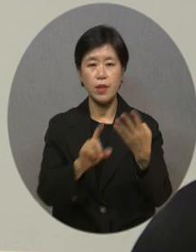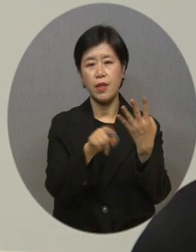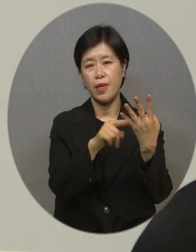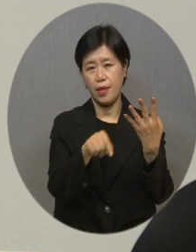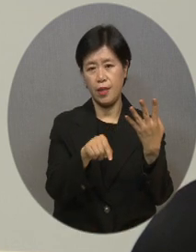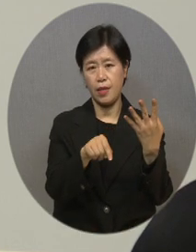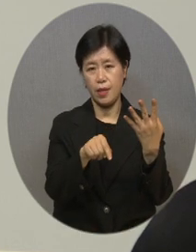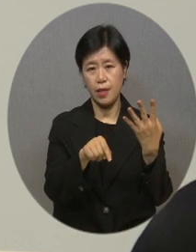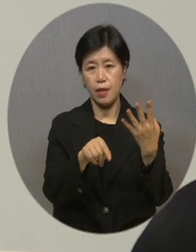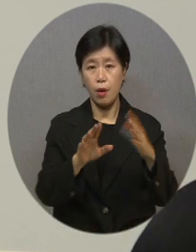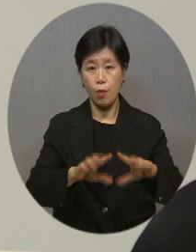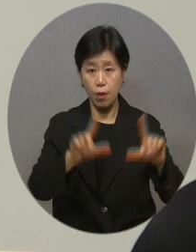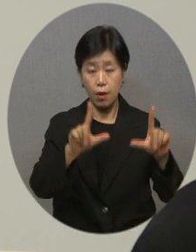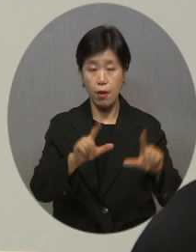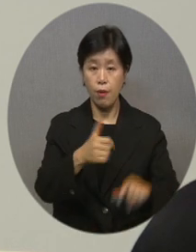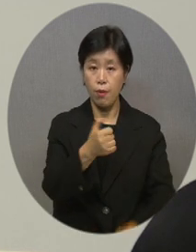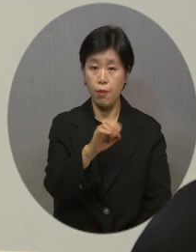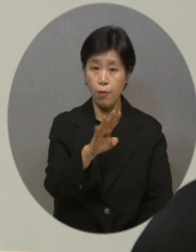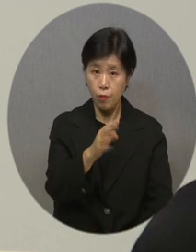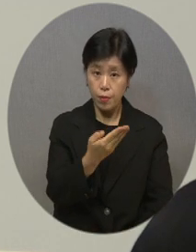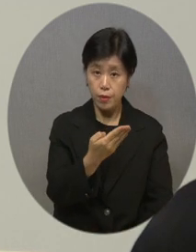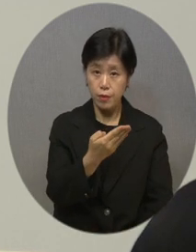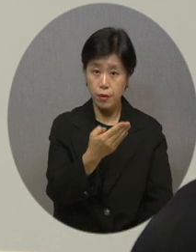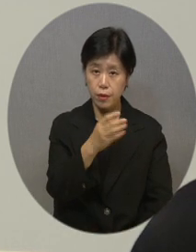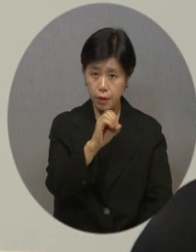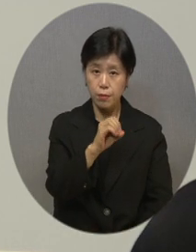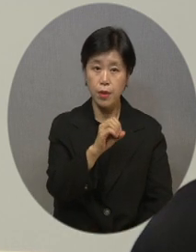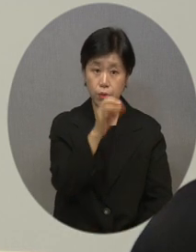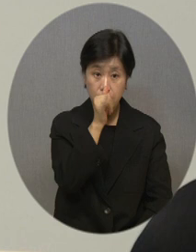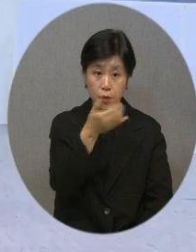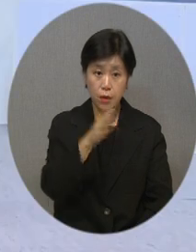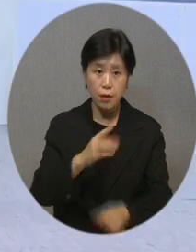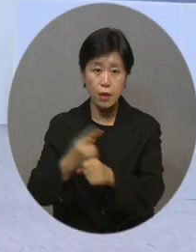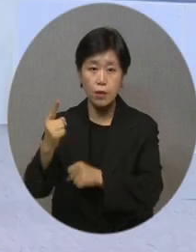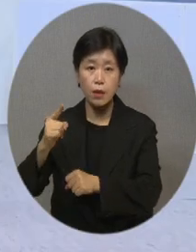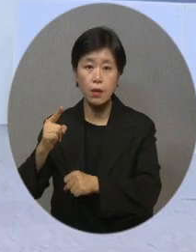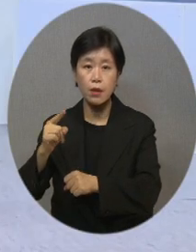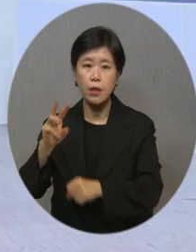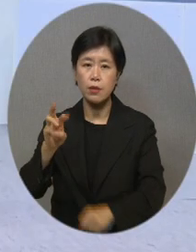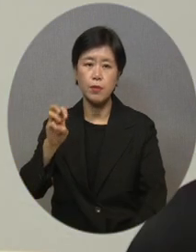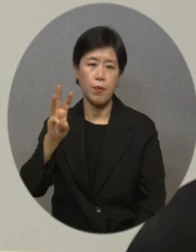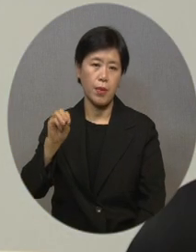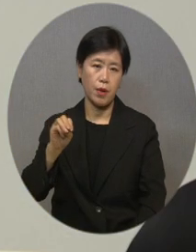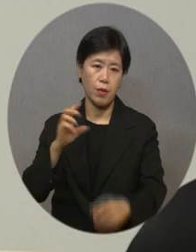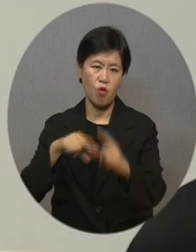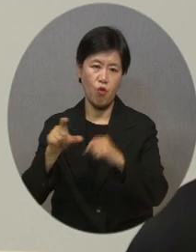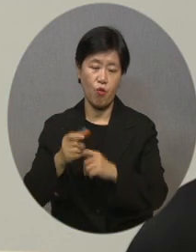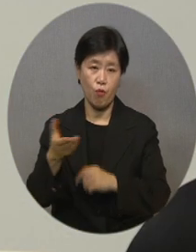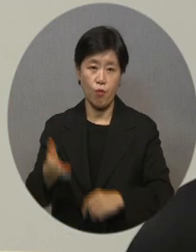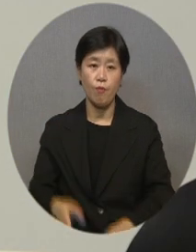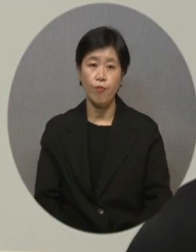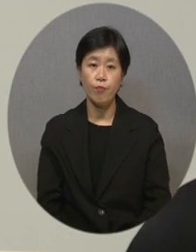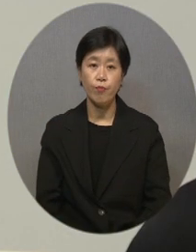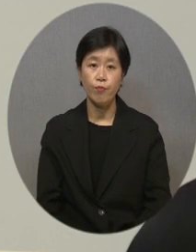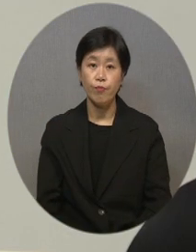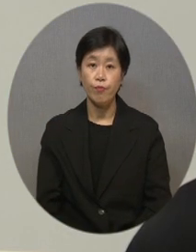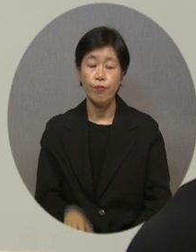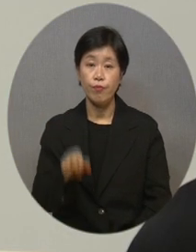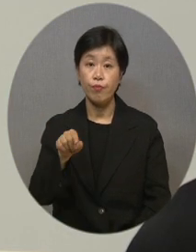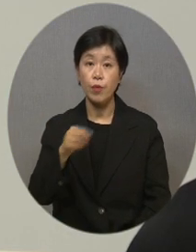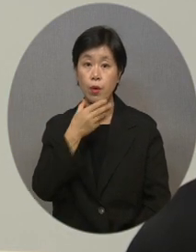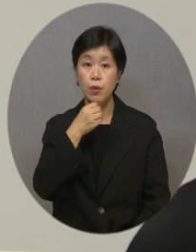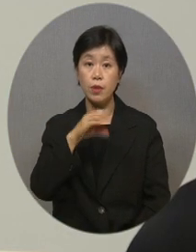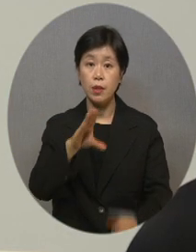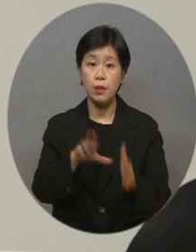540만 원이 내년에 573만 원이 돼가지고 33만 원이 대폭 늘어났습니다. 요거는 기준 중위소득이 복지의 기준선이 되는 겁니다.